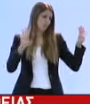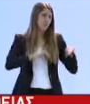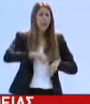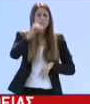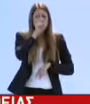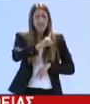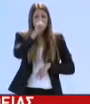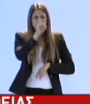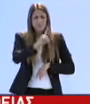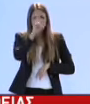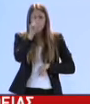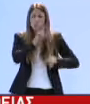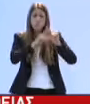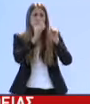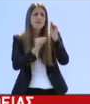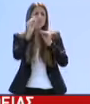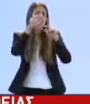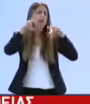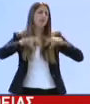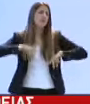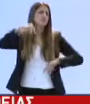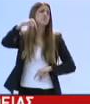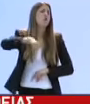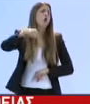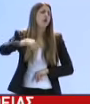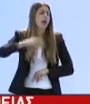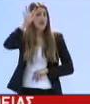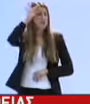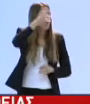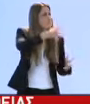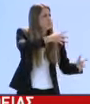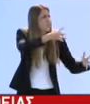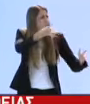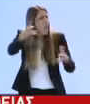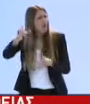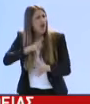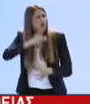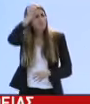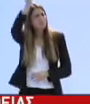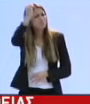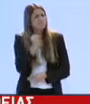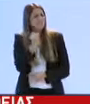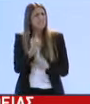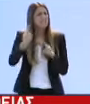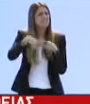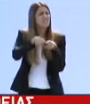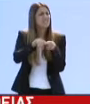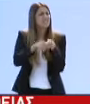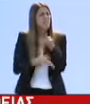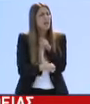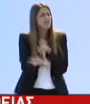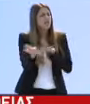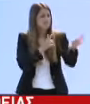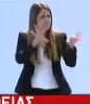τη σημερινή κυβέρνηση. Ο δημαγωγικός λαϊκισμός, ο κρατισμός, οι πελατειακές σχέσεις,